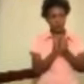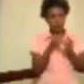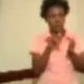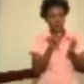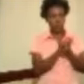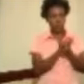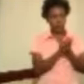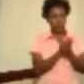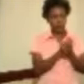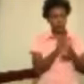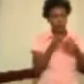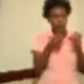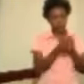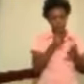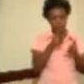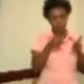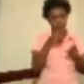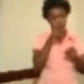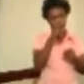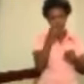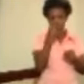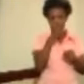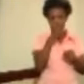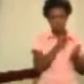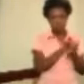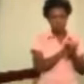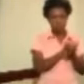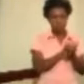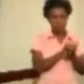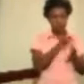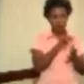Et donc à ce stade-là, je dirais tout simplement que